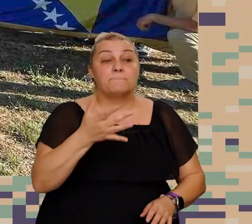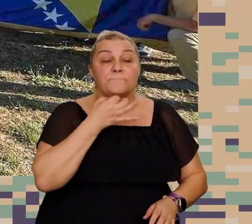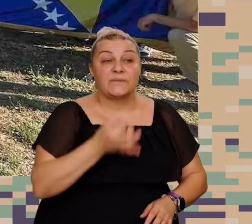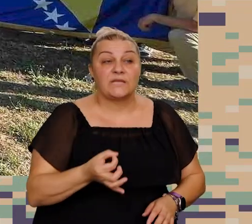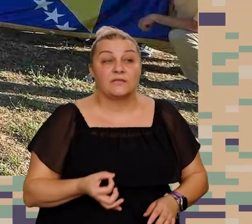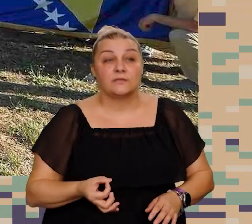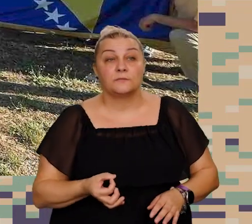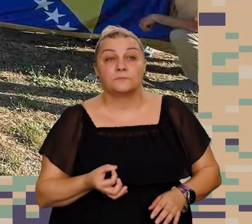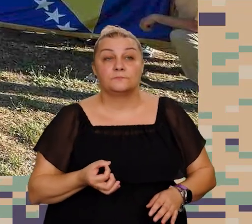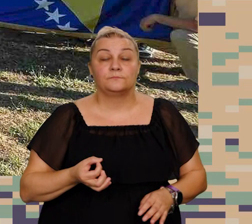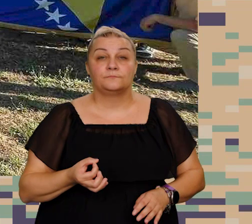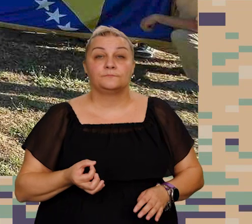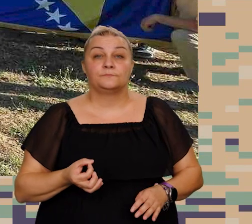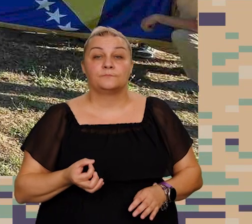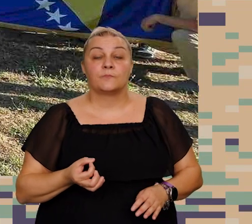upitati,